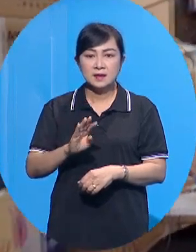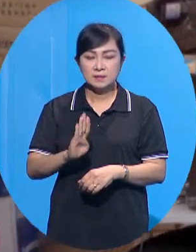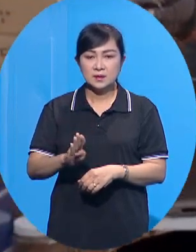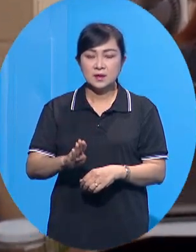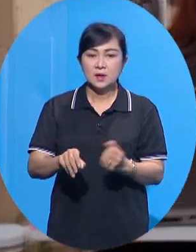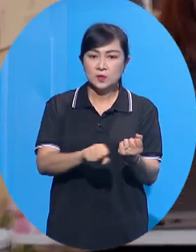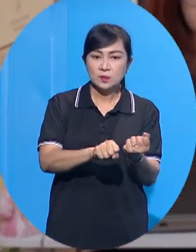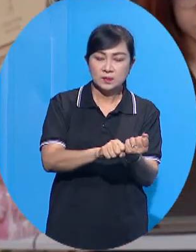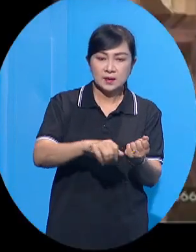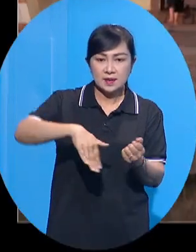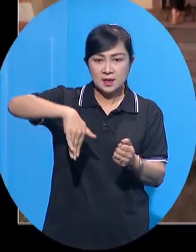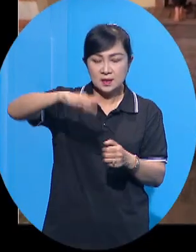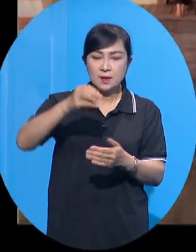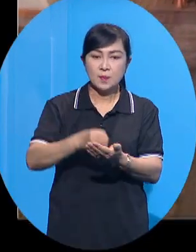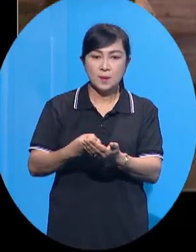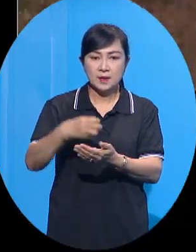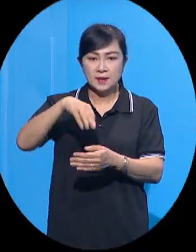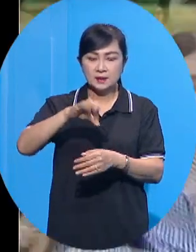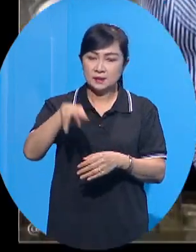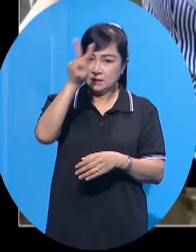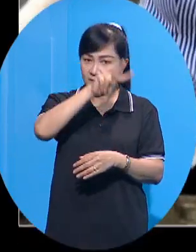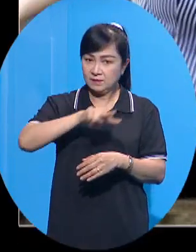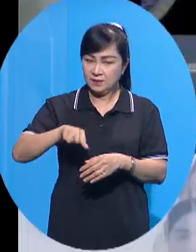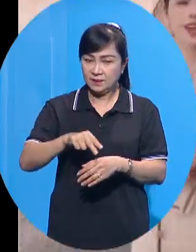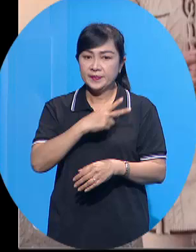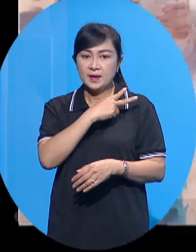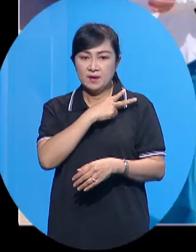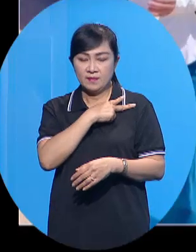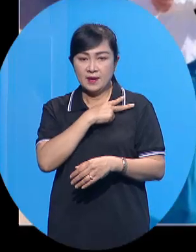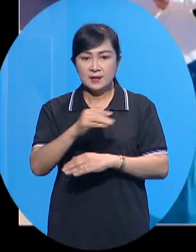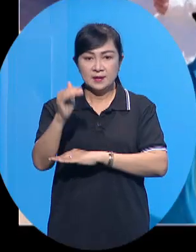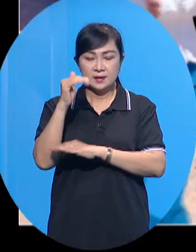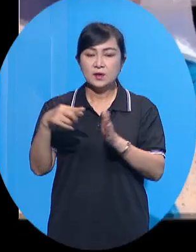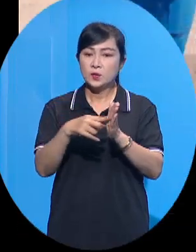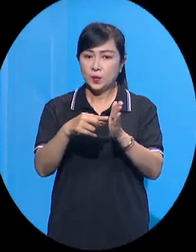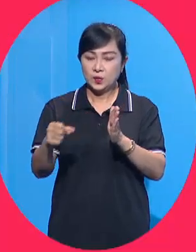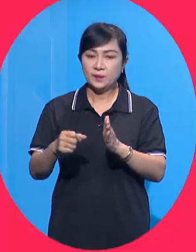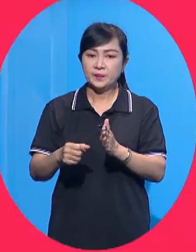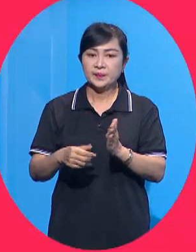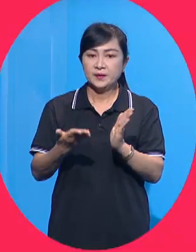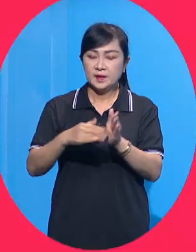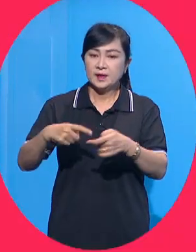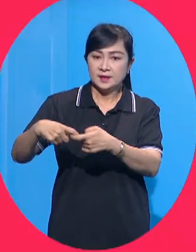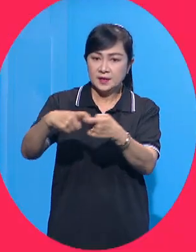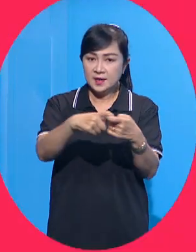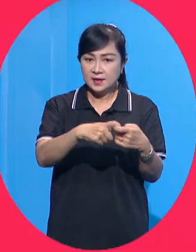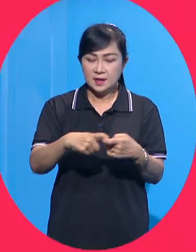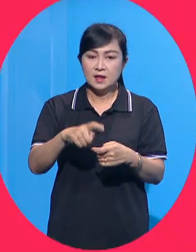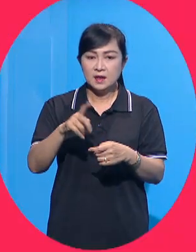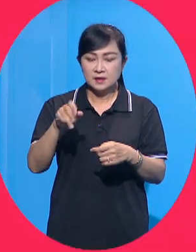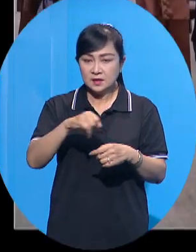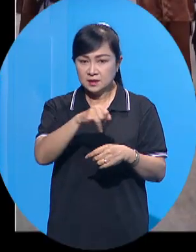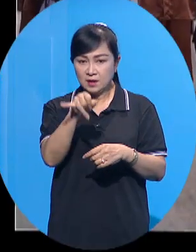lực thúc đẩy sự tăng trưởng của ngành thương mại điện tử tại Việt Nam, vai trò của các nhà sáng tạo nội dung tiếp thị liên kết càng được khẳng định rõ